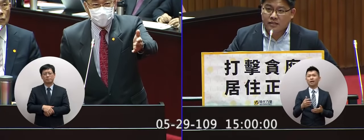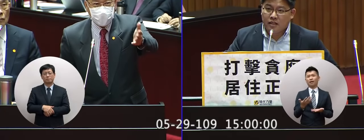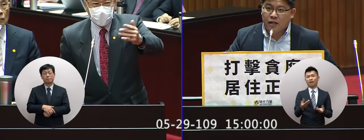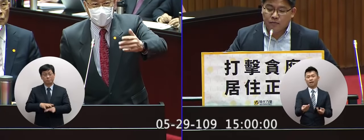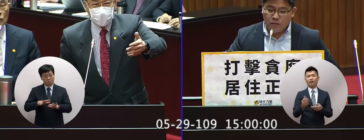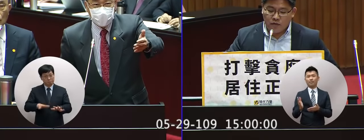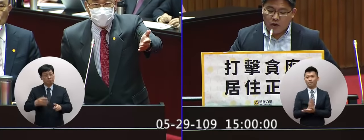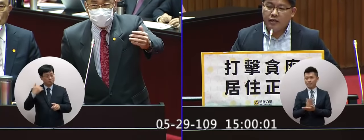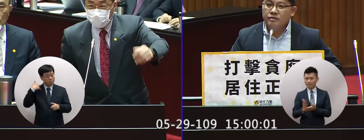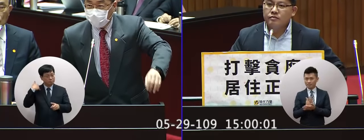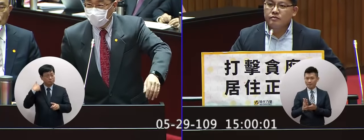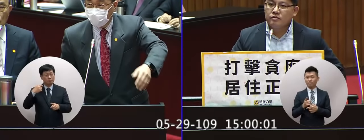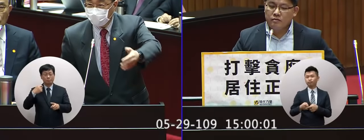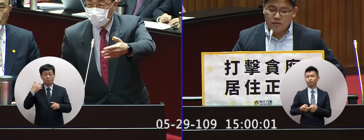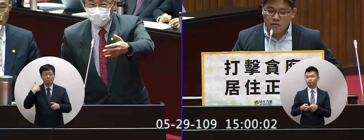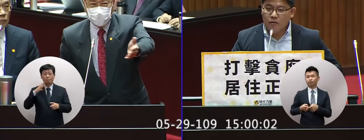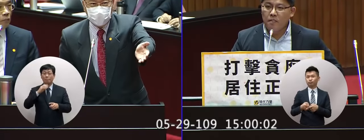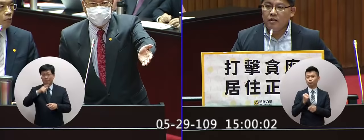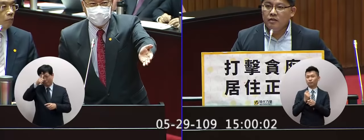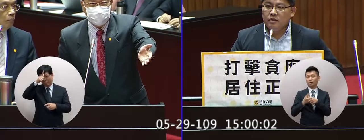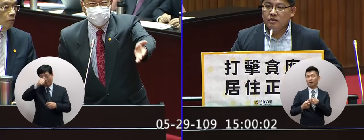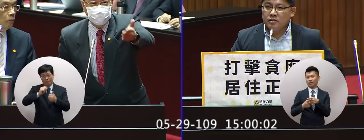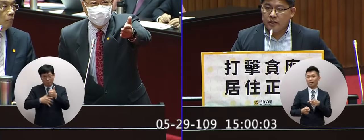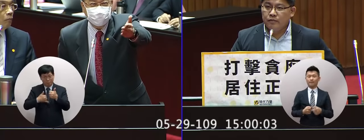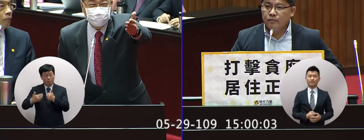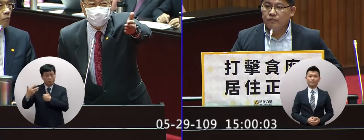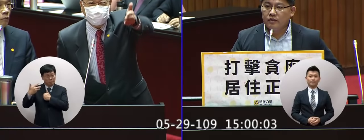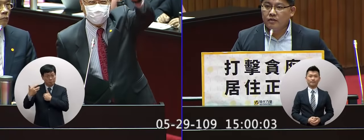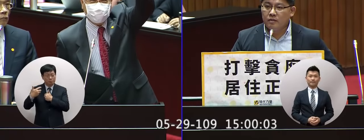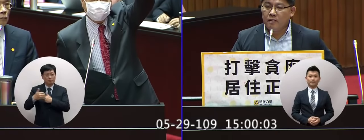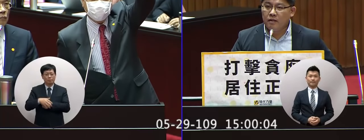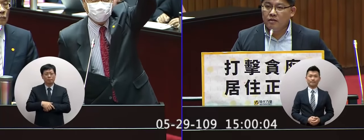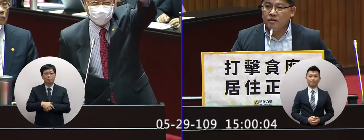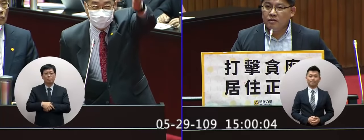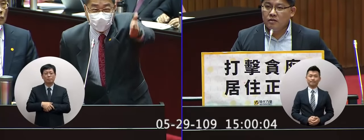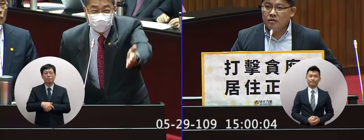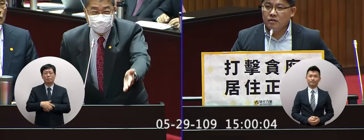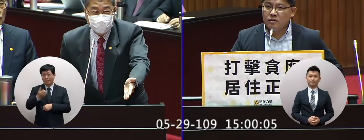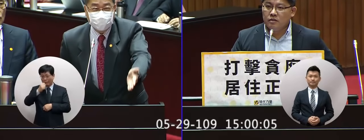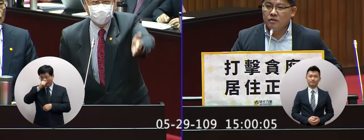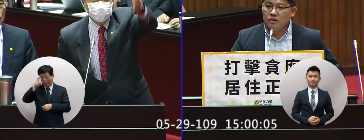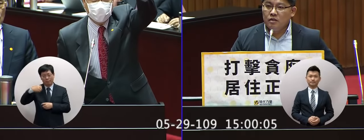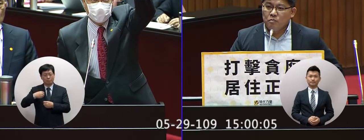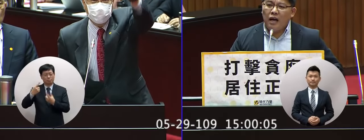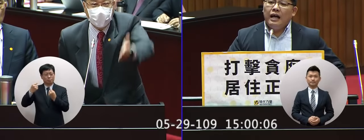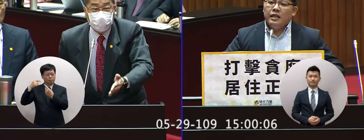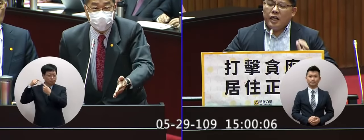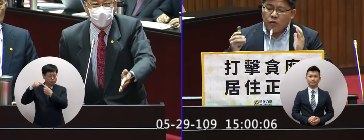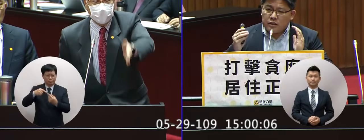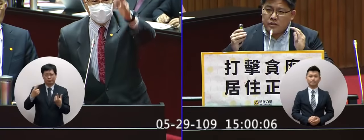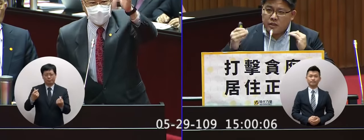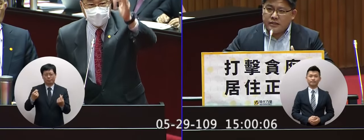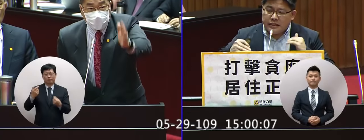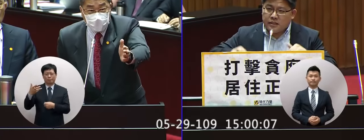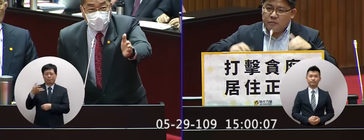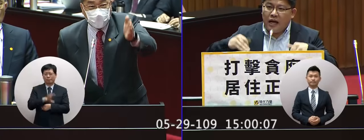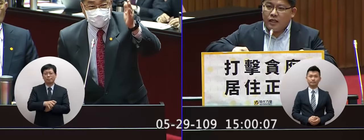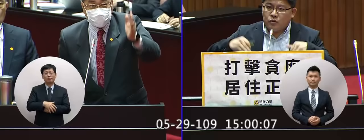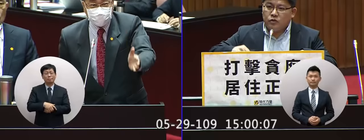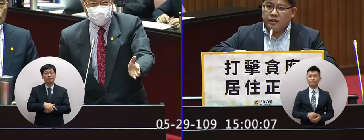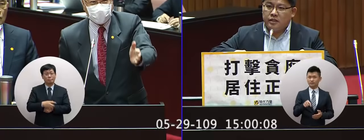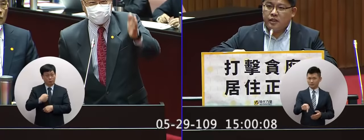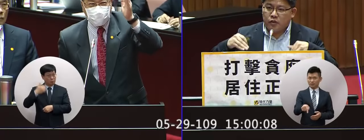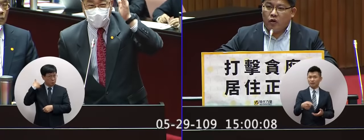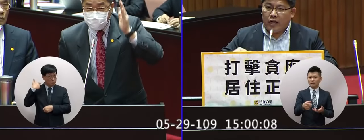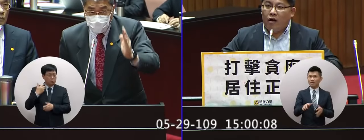打折。 所以讲我顶个，黄国昌委员的质询，你当初你多承他的整个一个脉络下来， 因为这个哈，